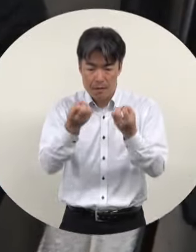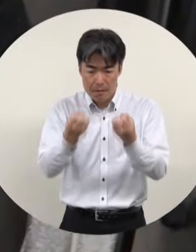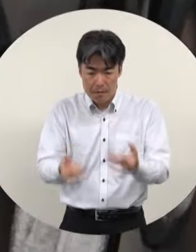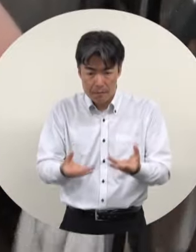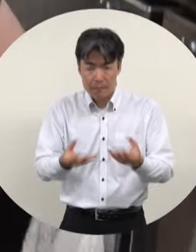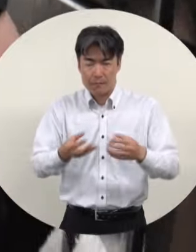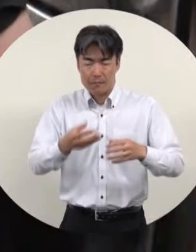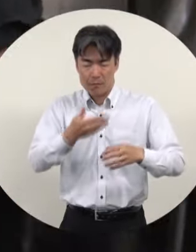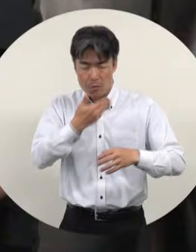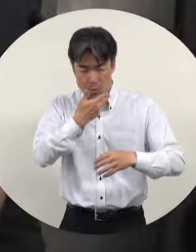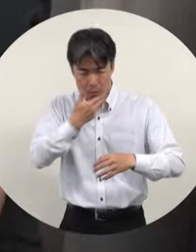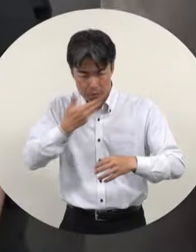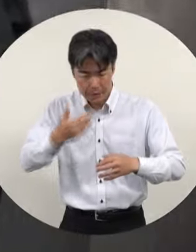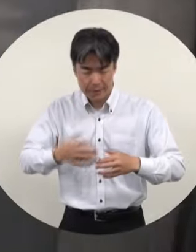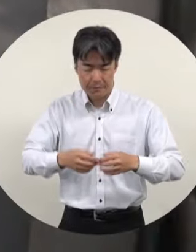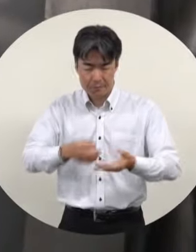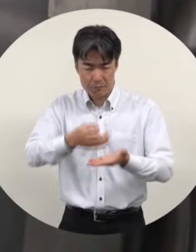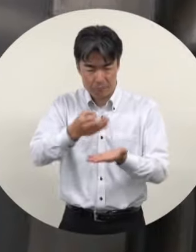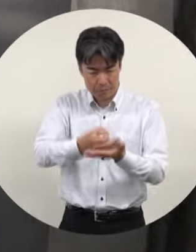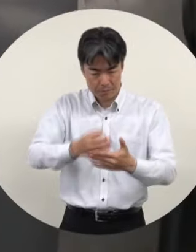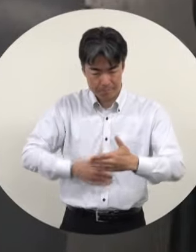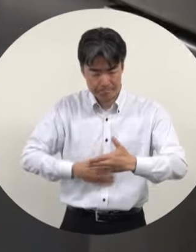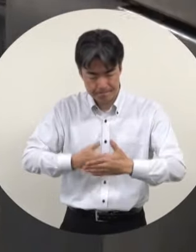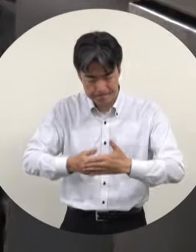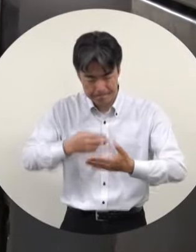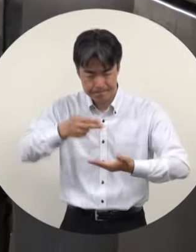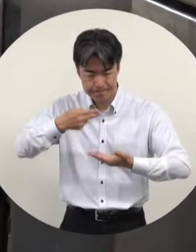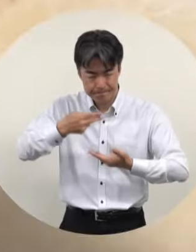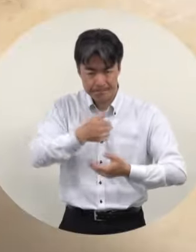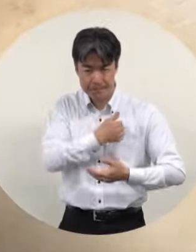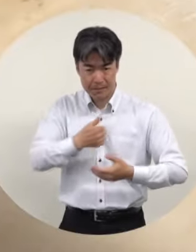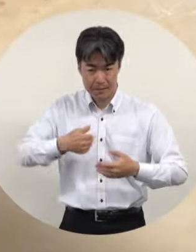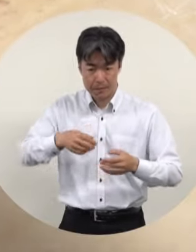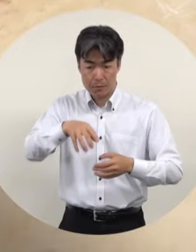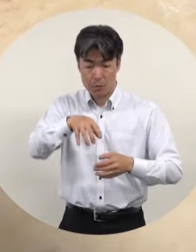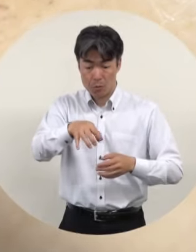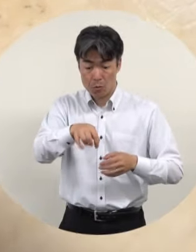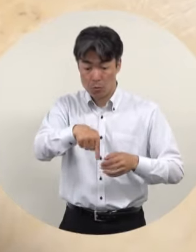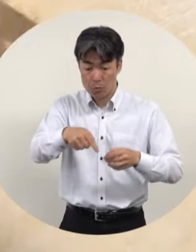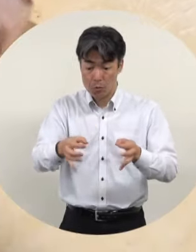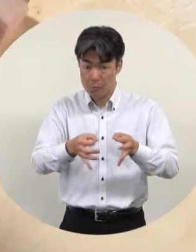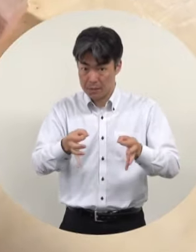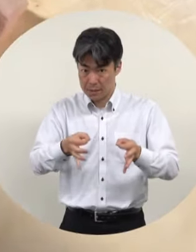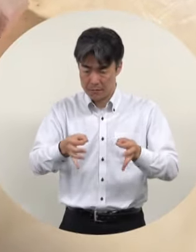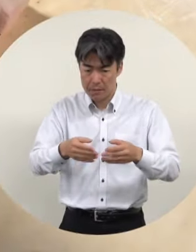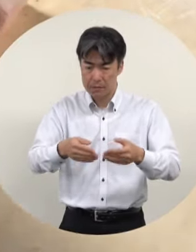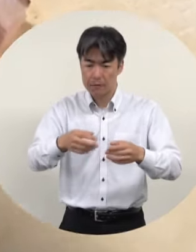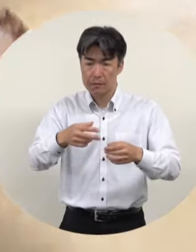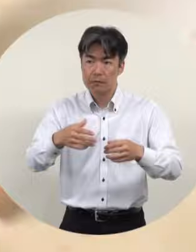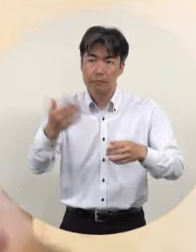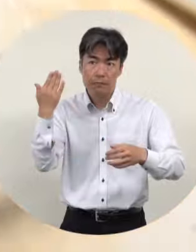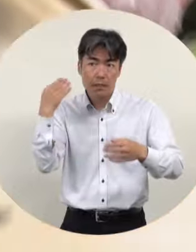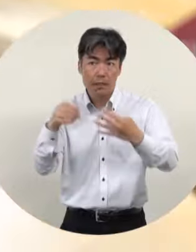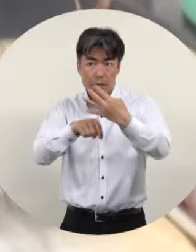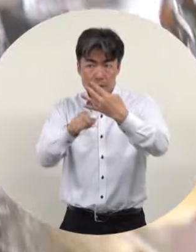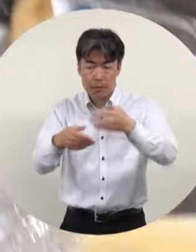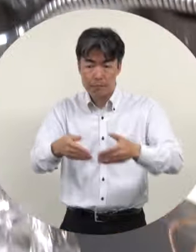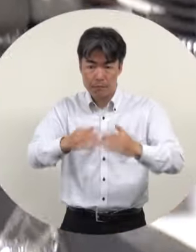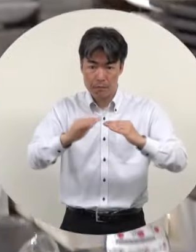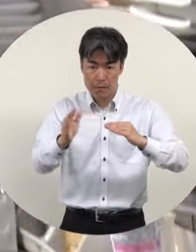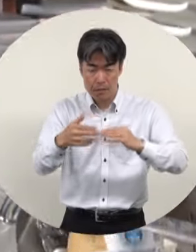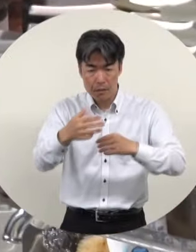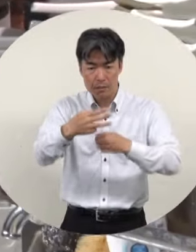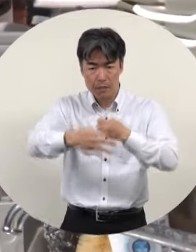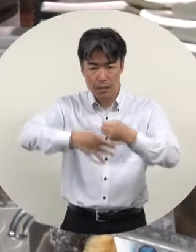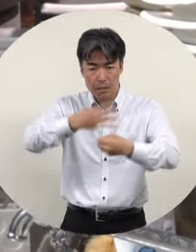新鮮で美味しい料理を安くお腹いっぱい楽しめる居酒屋リンは、今年4月でオープン3周年を迎え